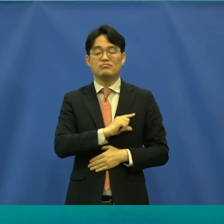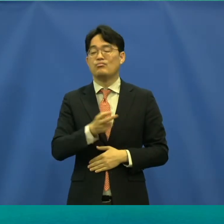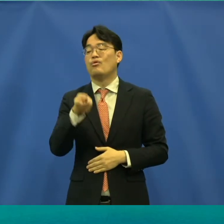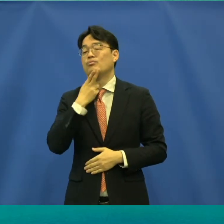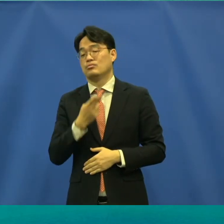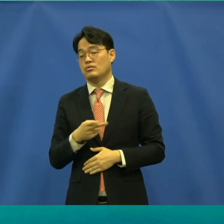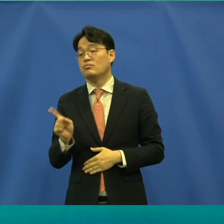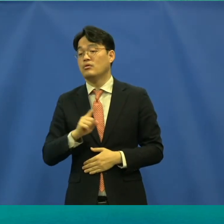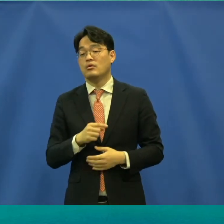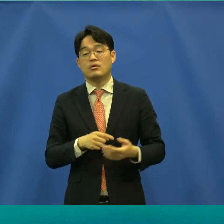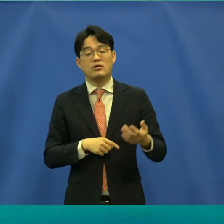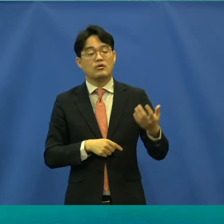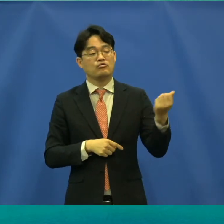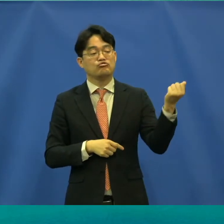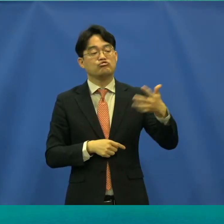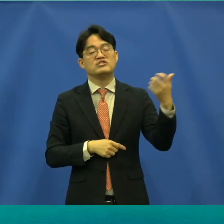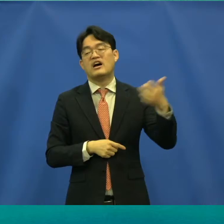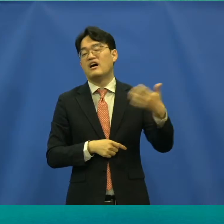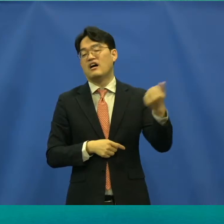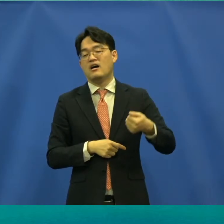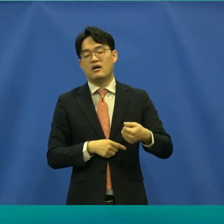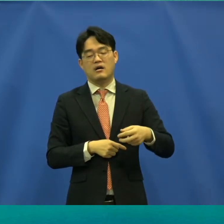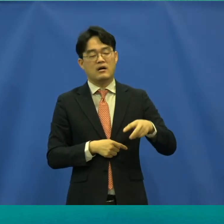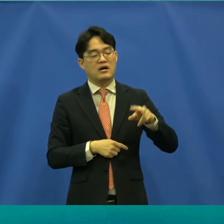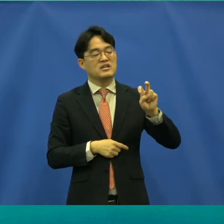중요하게 다루지 않겠다는 암시가 들어있습니다.